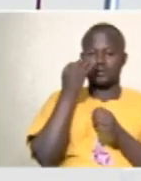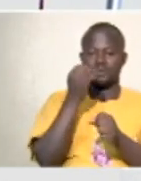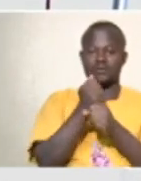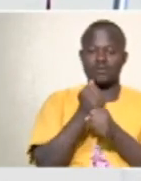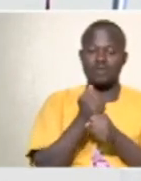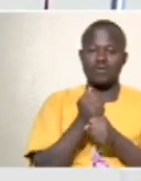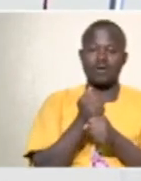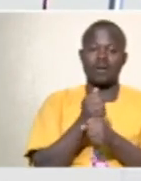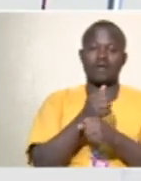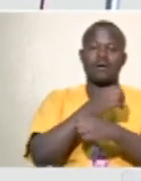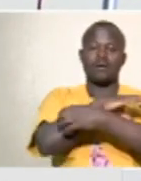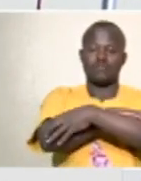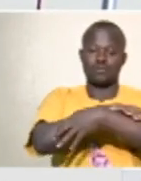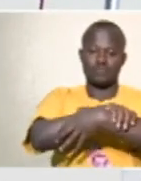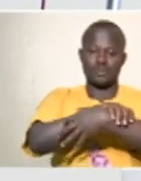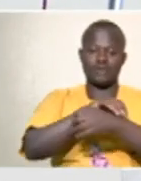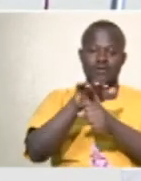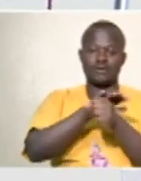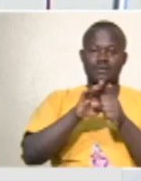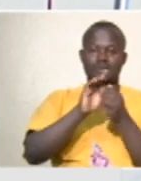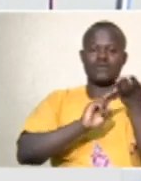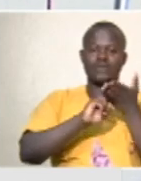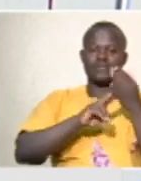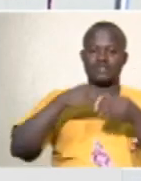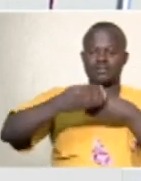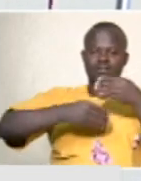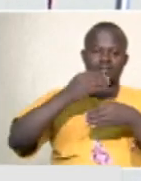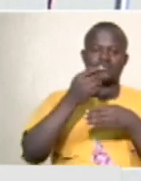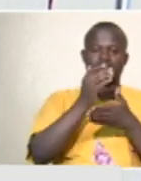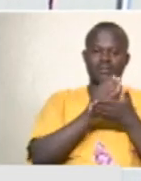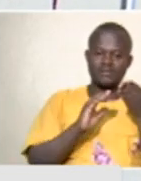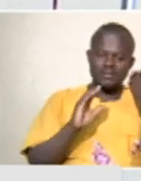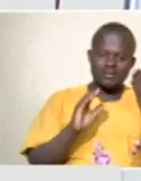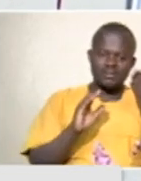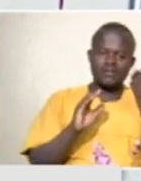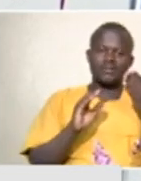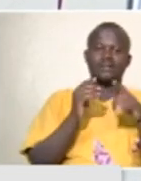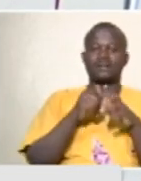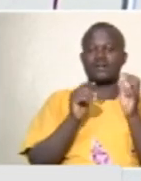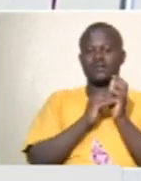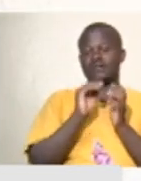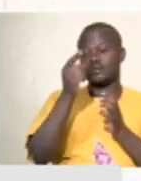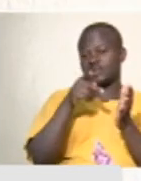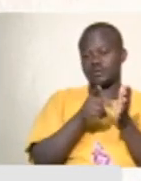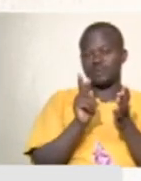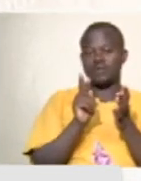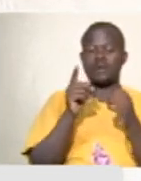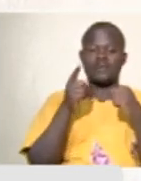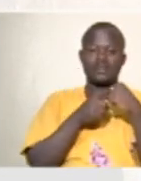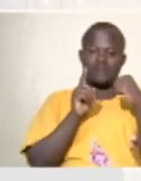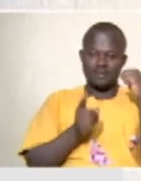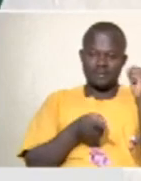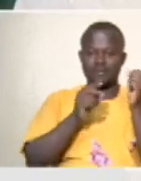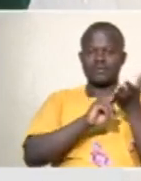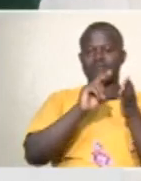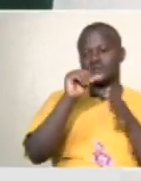nk'umupira ubuzuza ukoresheje nk'ishashi n'igice by'ubudodo cyangwa se ishashi kandi ishashi igura bitandatu uri bukoresha n'utundi